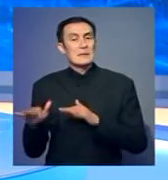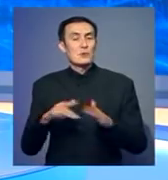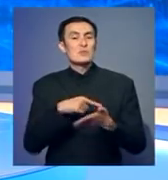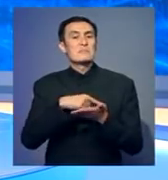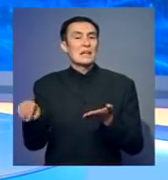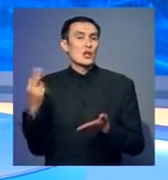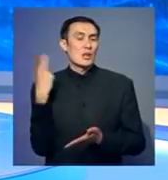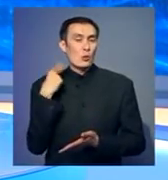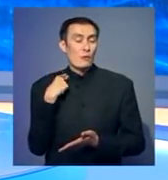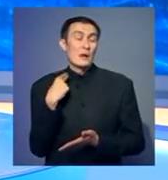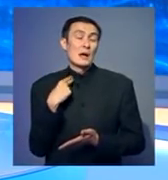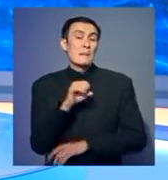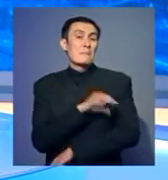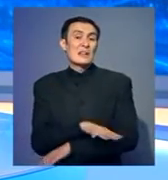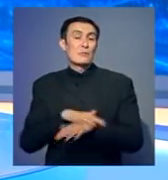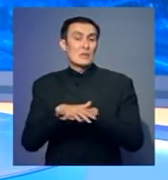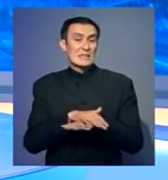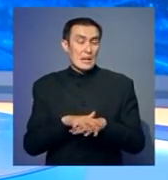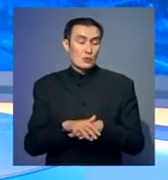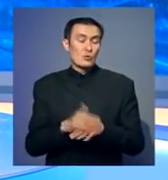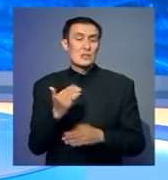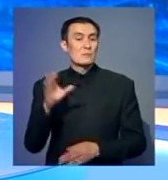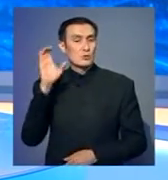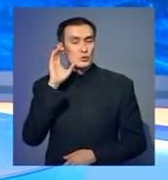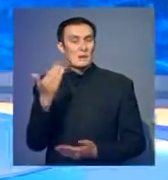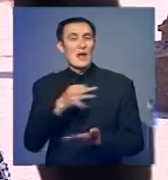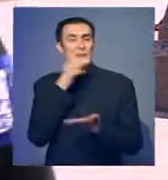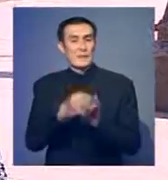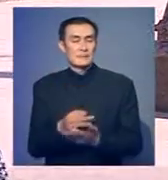по списанию долгов социально уязвимым слоям населения. Давайте послушаем.